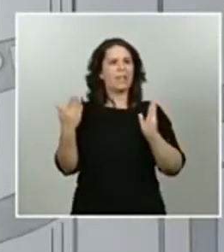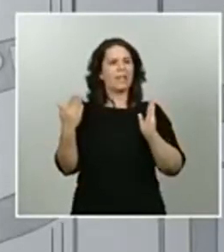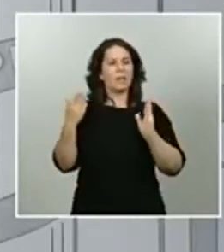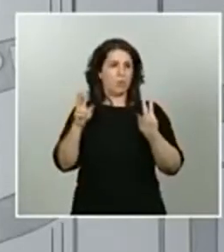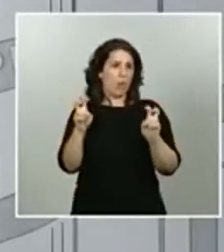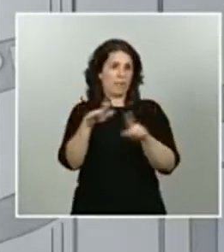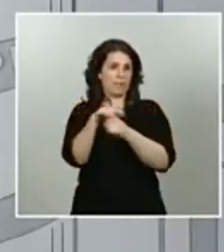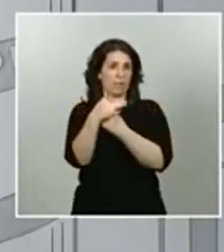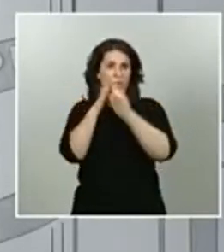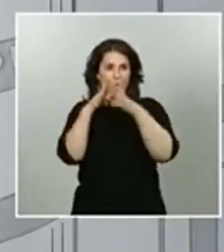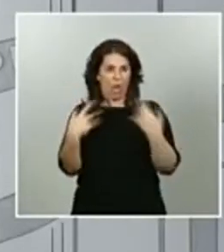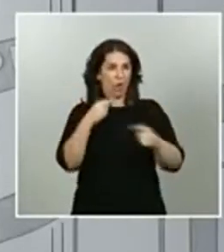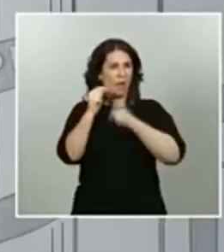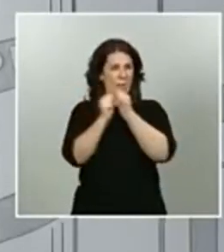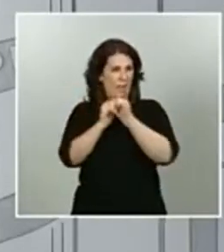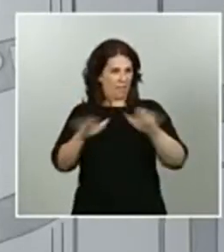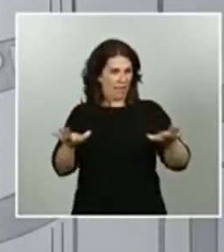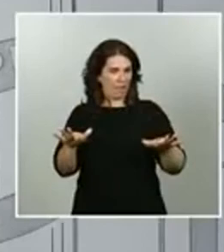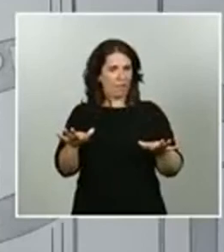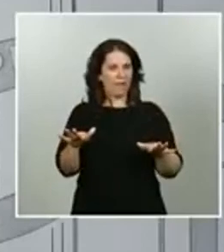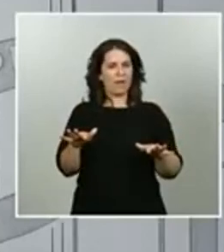consapevoli che siamo più preparati,